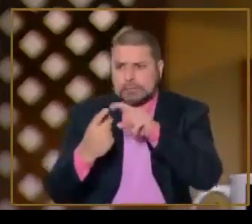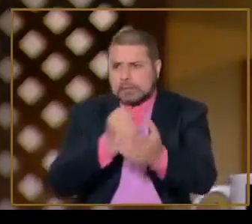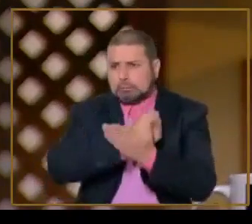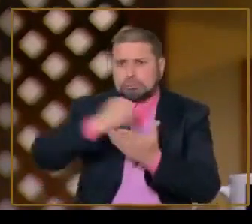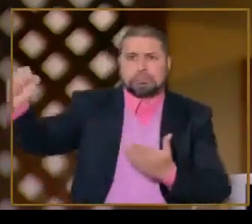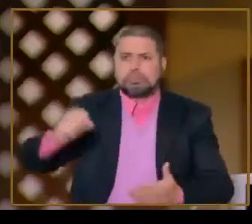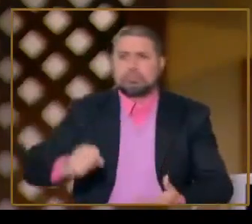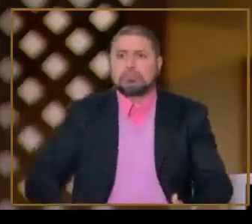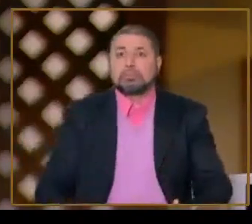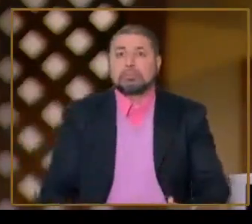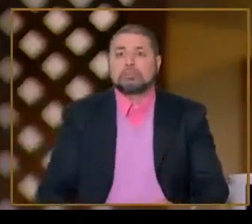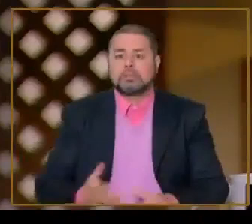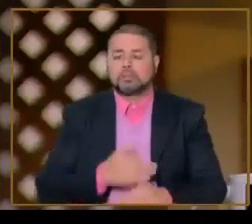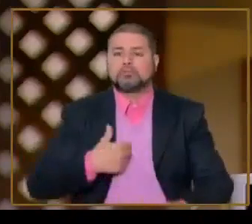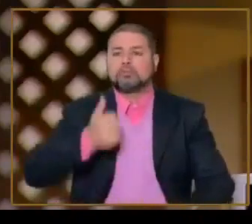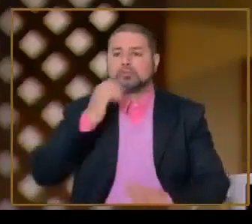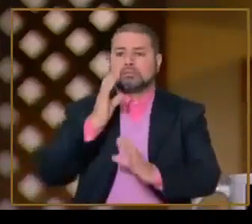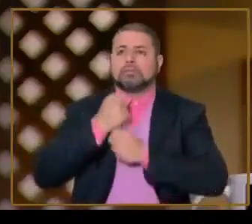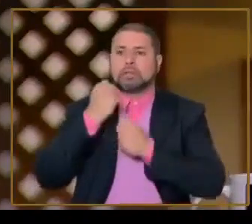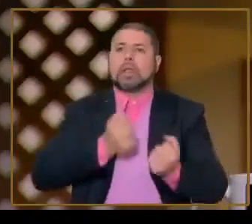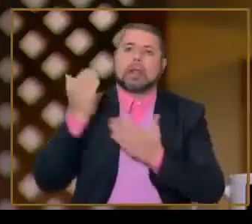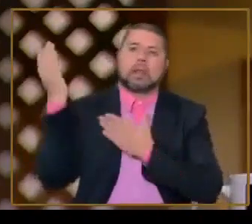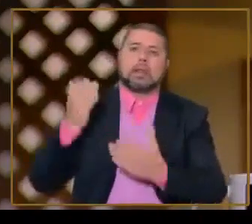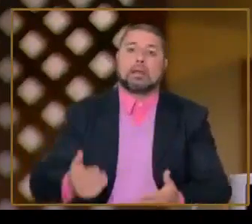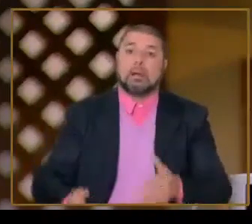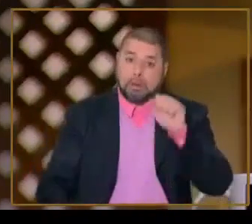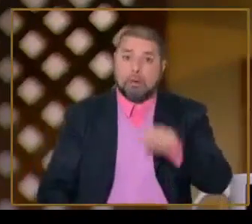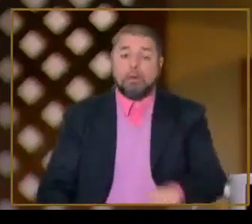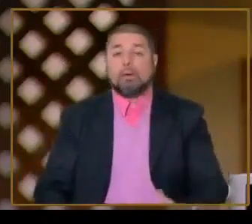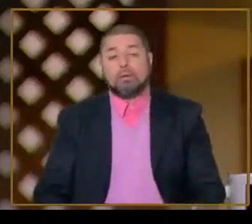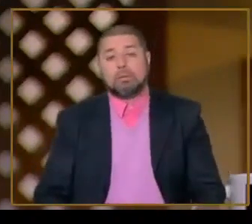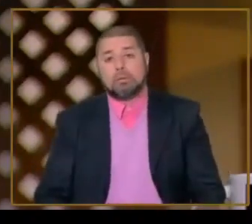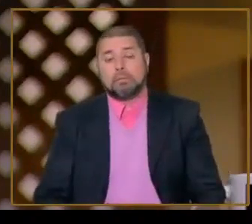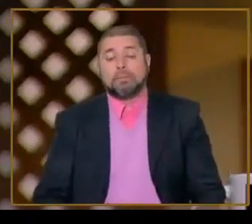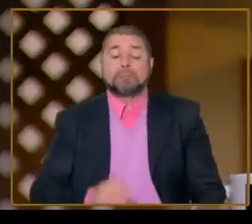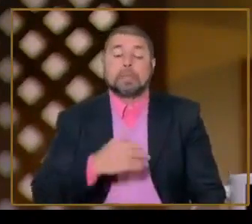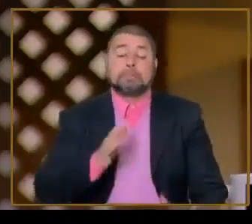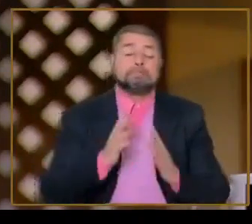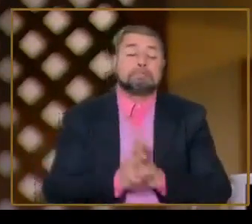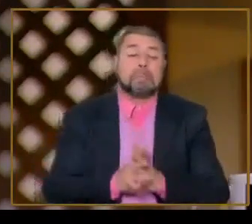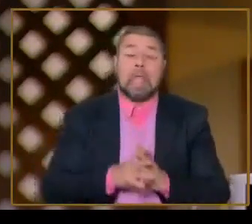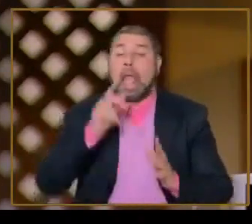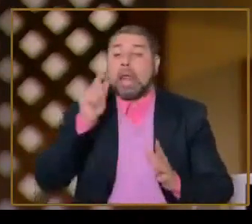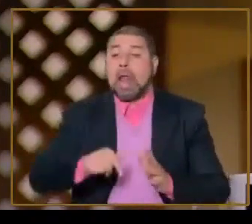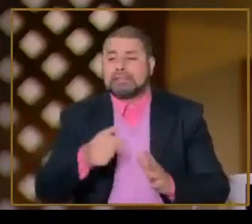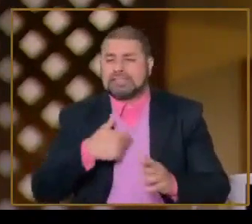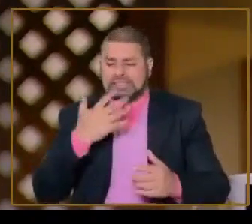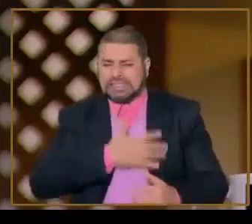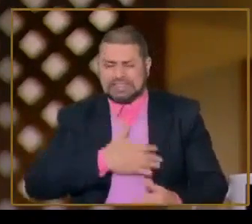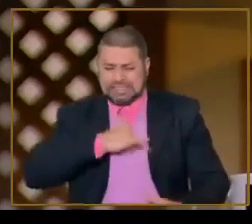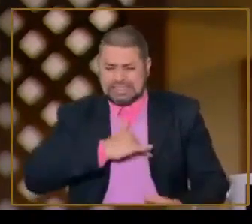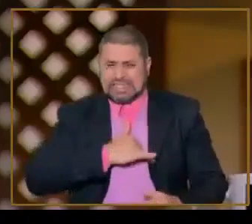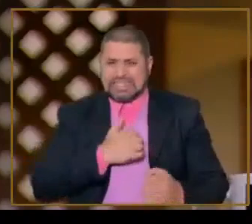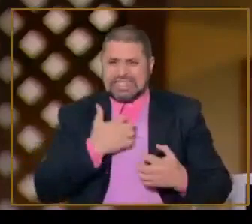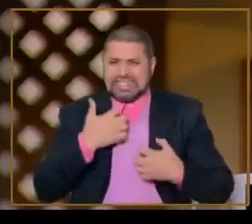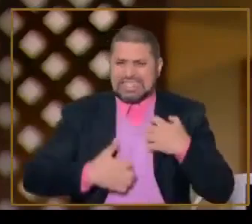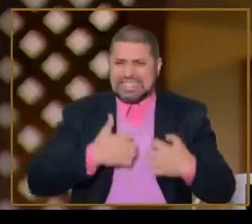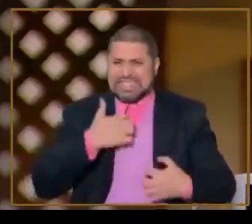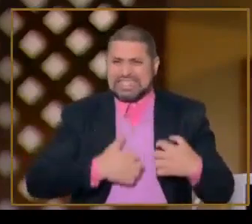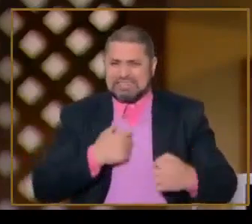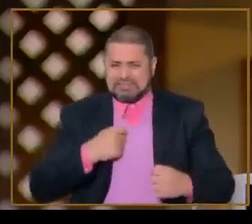نجاهد عشان ننجوا شفت طيب فاحنا عندنا نوازع بشريه